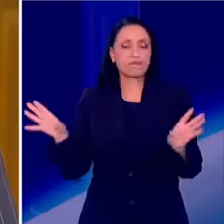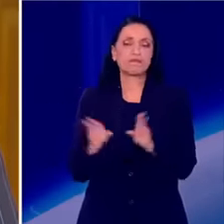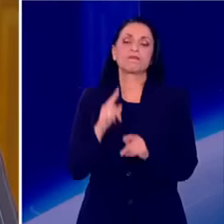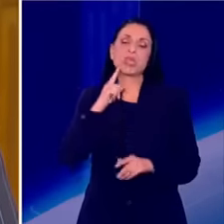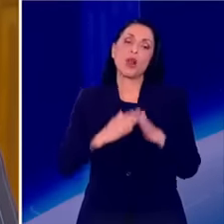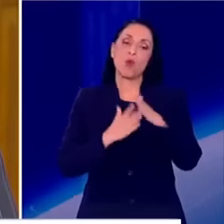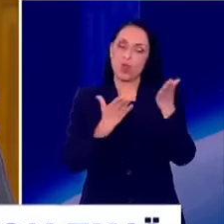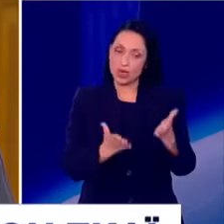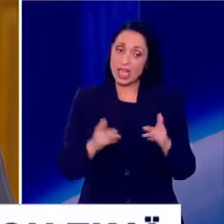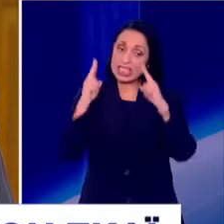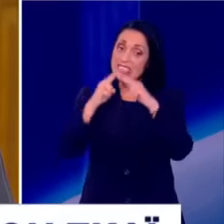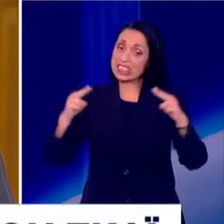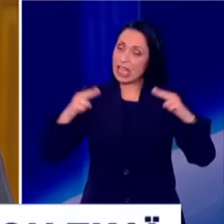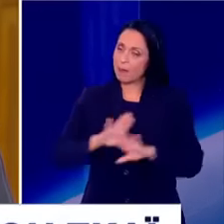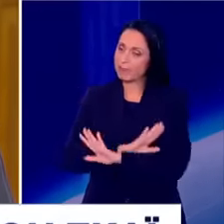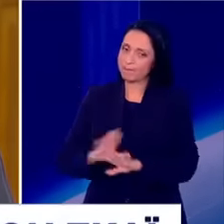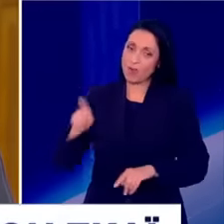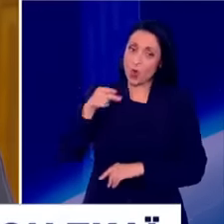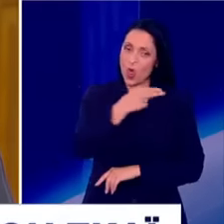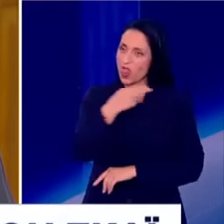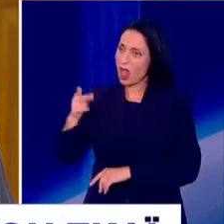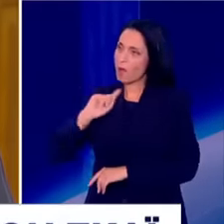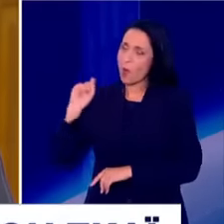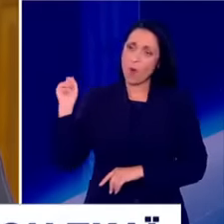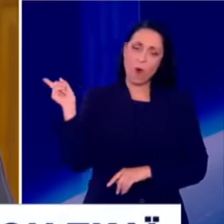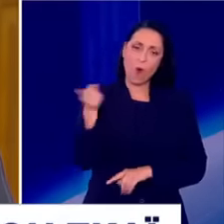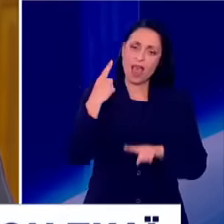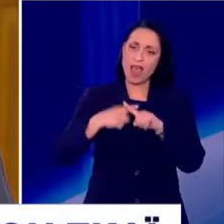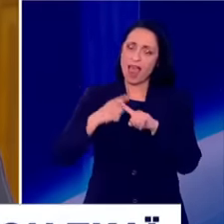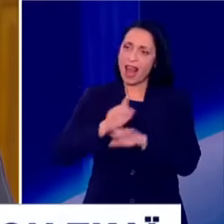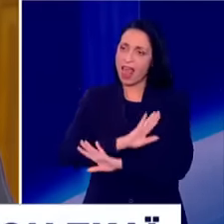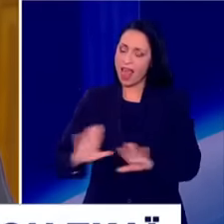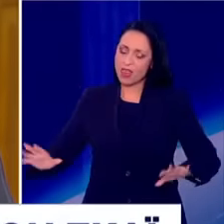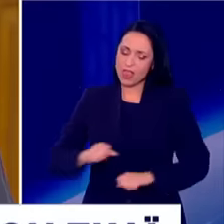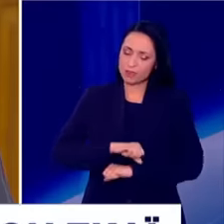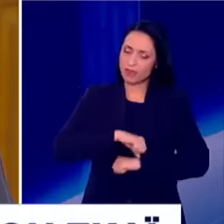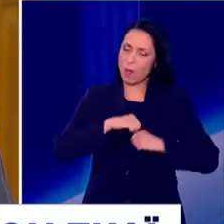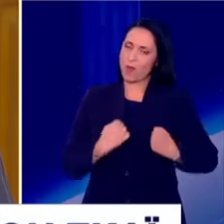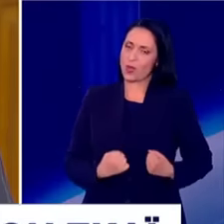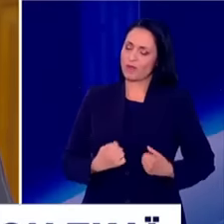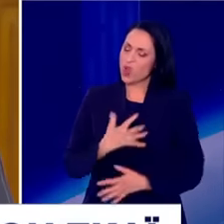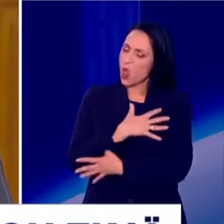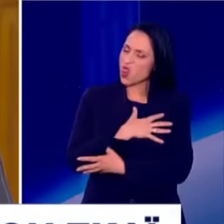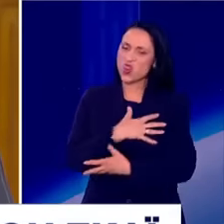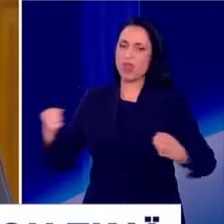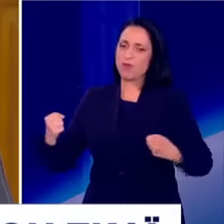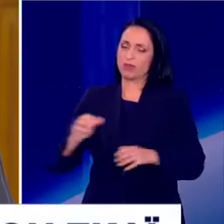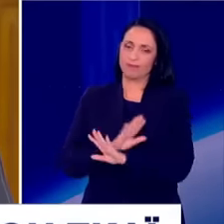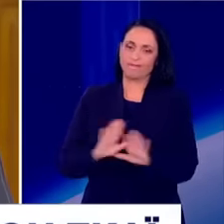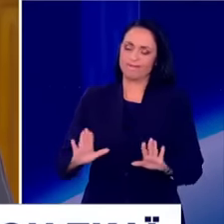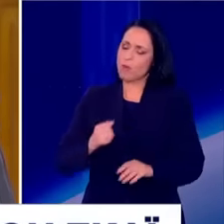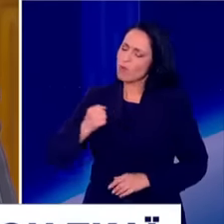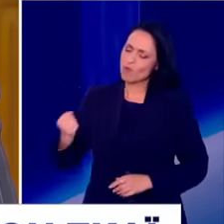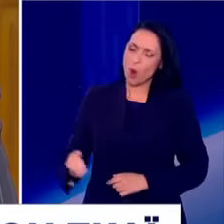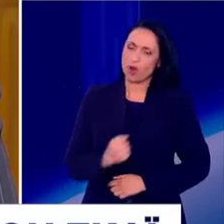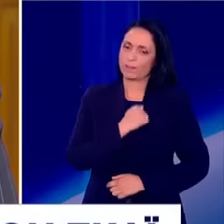Είναι ένα θέμα που πονάει πάρα πολύ. Πονάει όλη την ελληνική κοινωνία. Υπάρχει θυμός, υπάρχει οργή εκτός από πόνο.